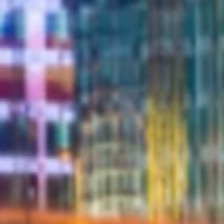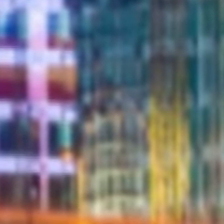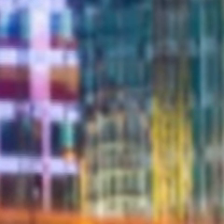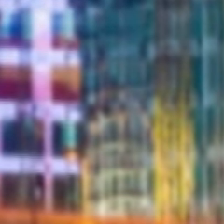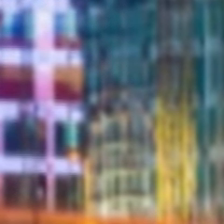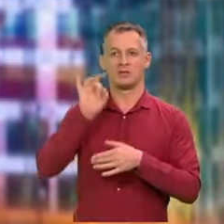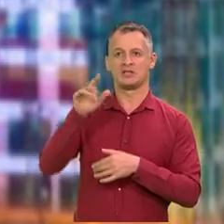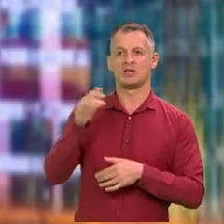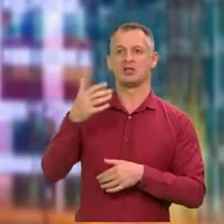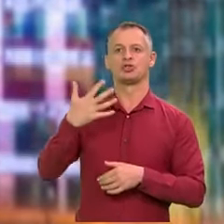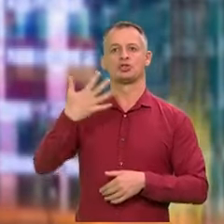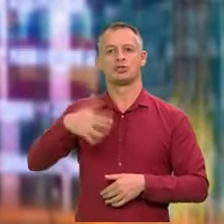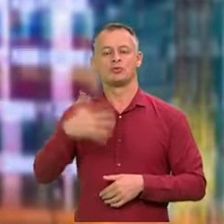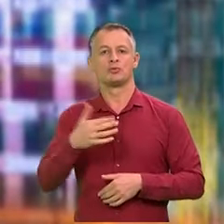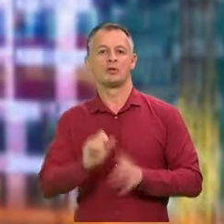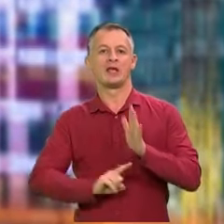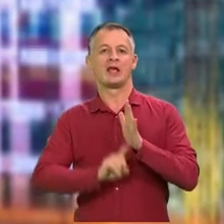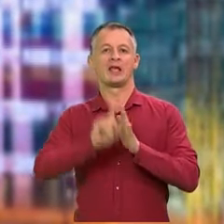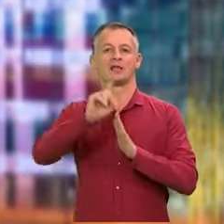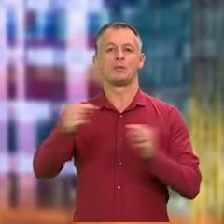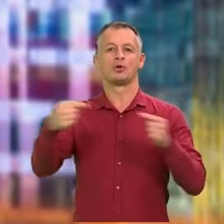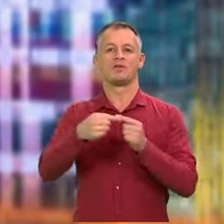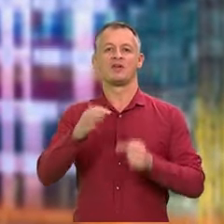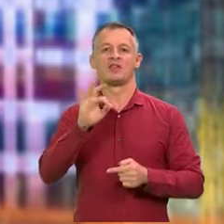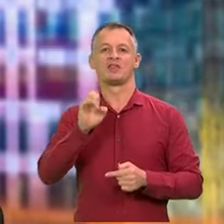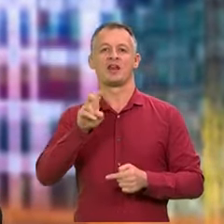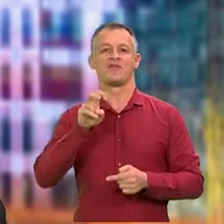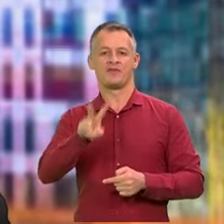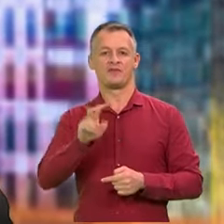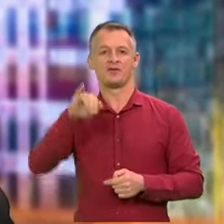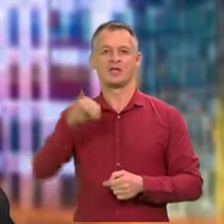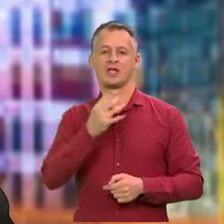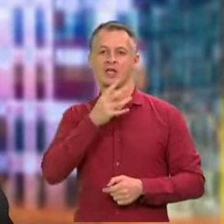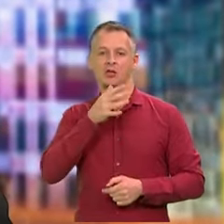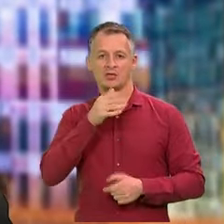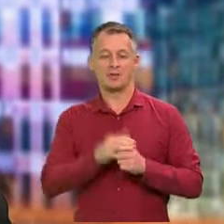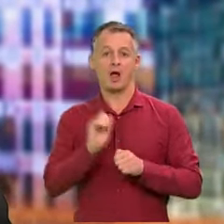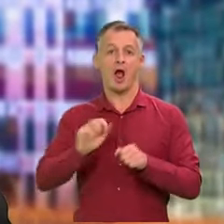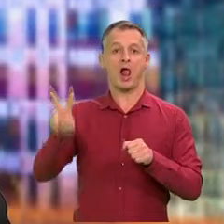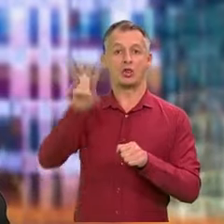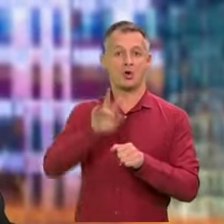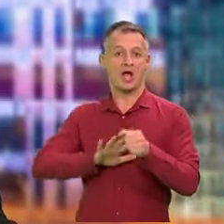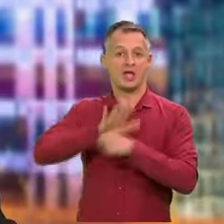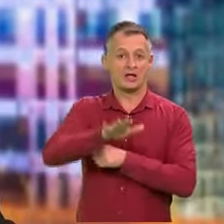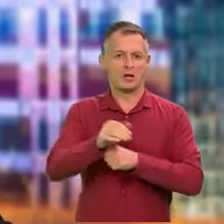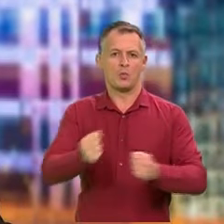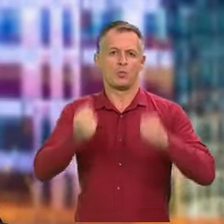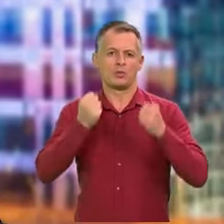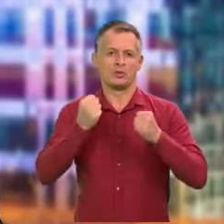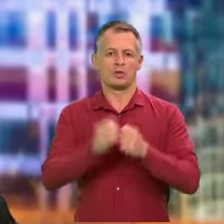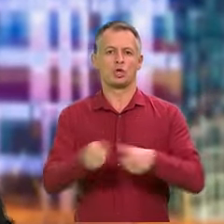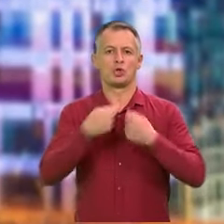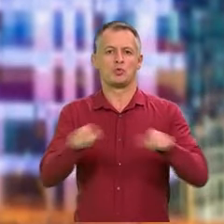lansate peste 500 de rachete spre Tel Aviv, Ierusalim și alte orașe, iar al doilea atac a fost de asemenea unul puternic, totul